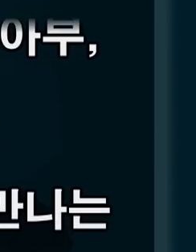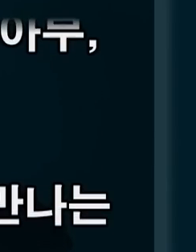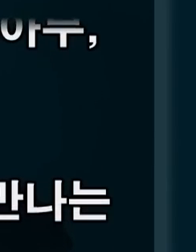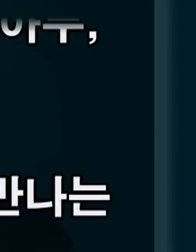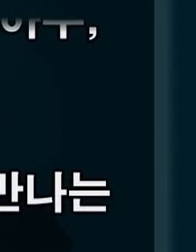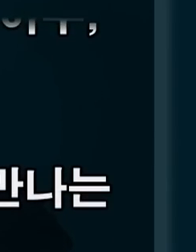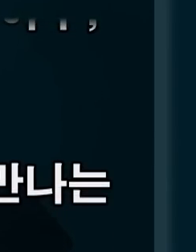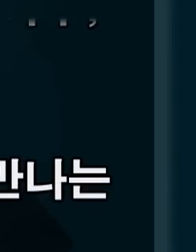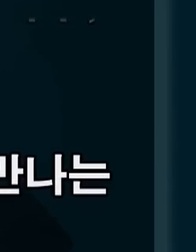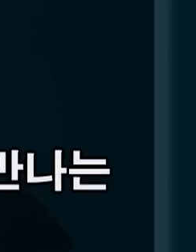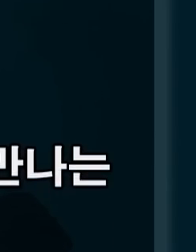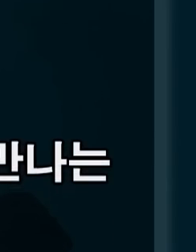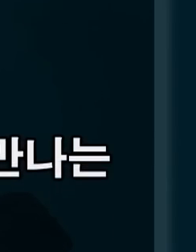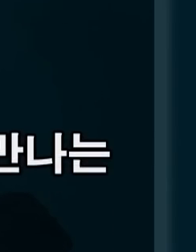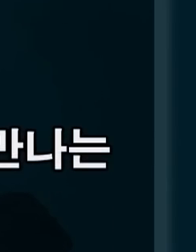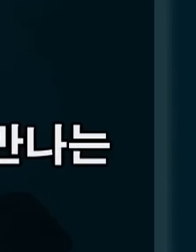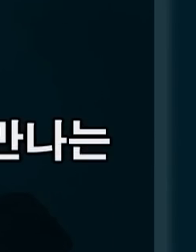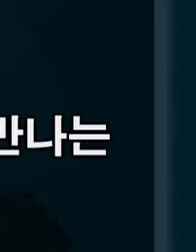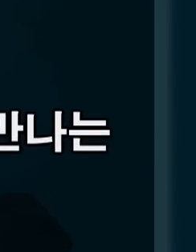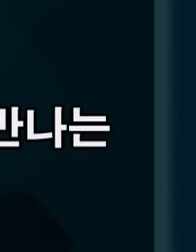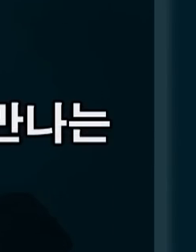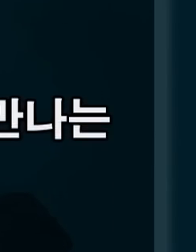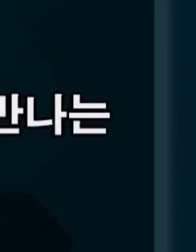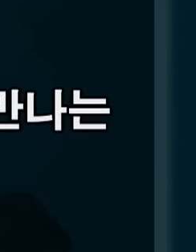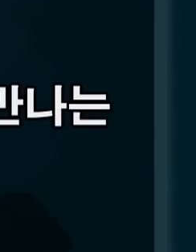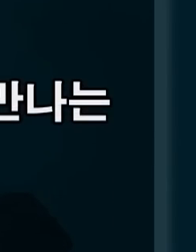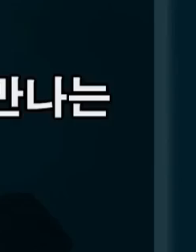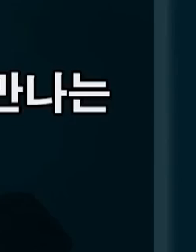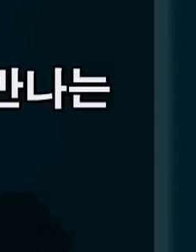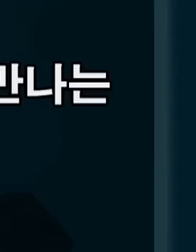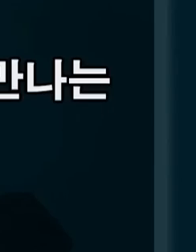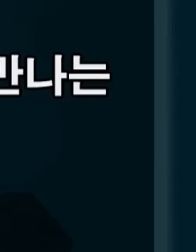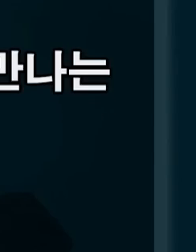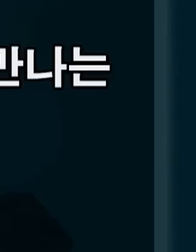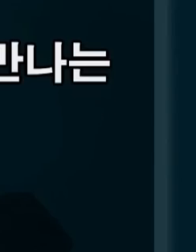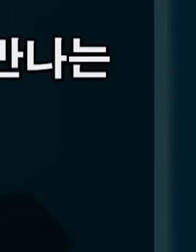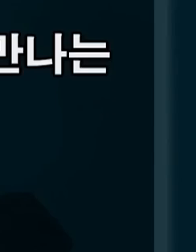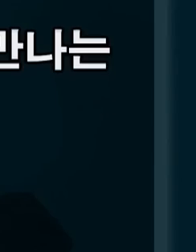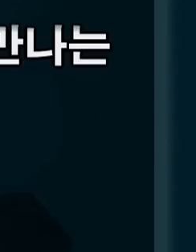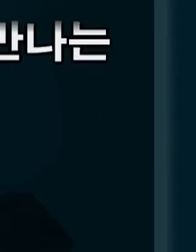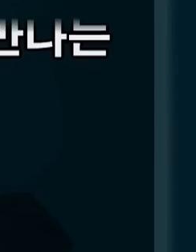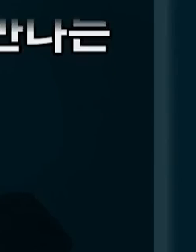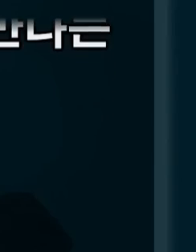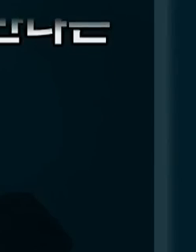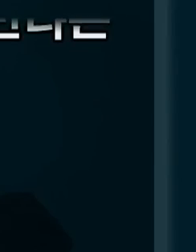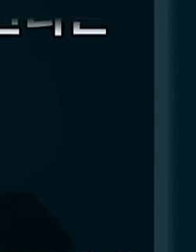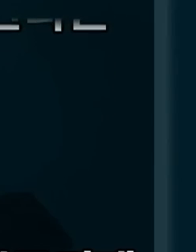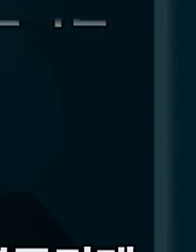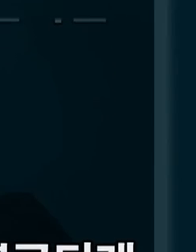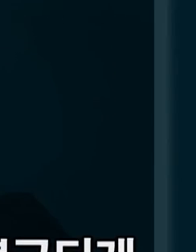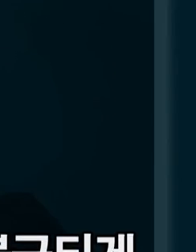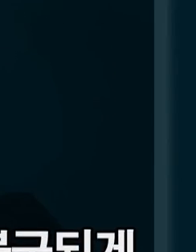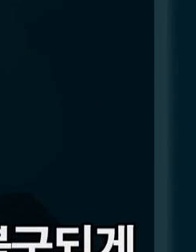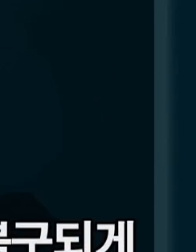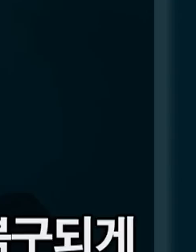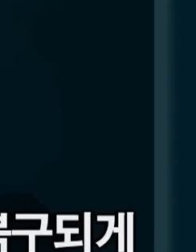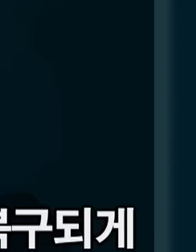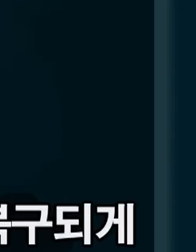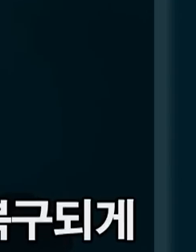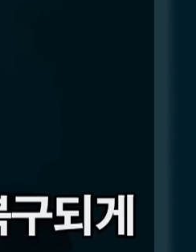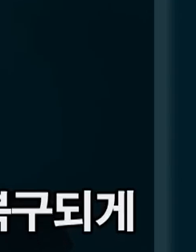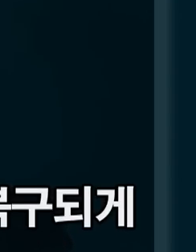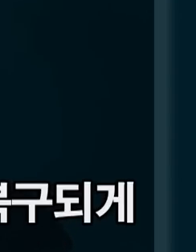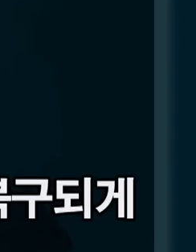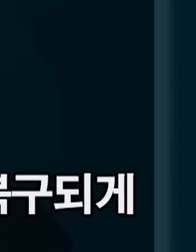유아부 유치부 여름성경학교에 성령의 은혜를 부어주시고 하나님을 인격적으로 만나는